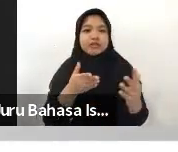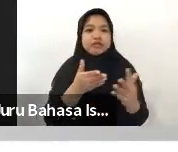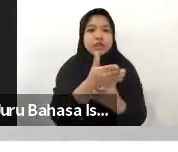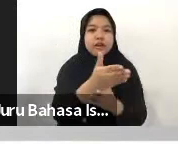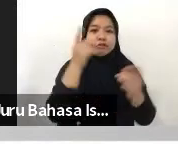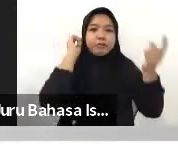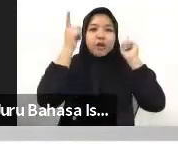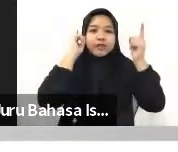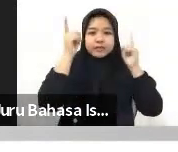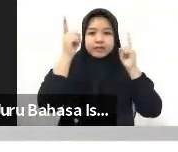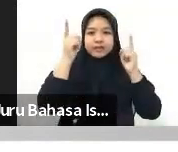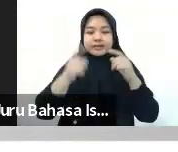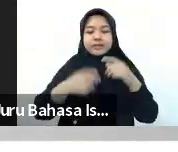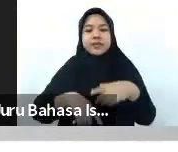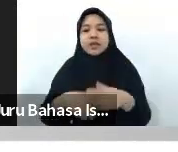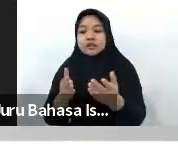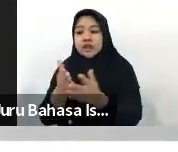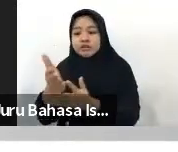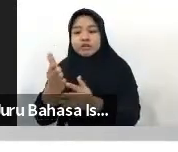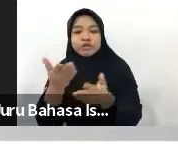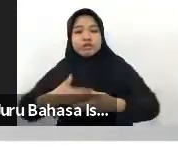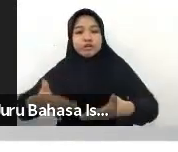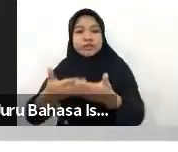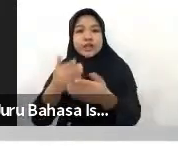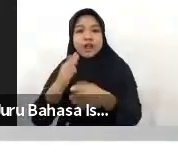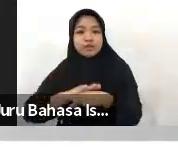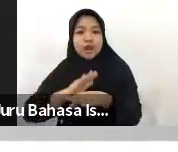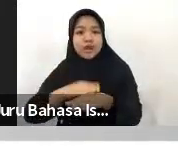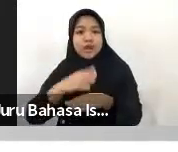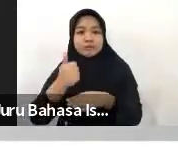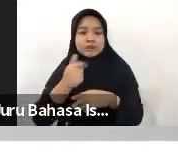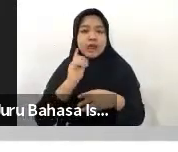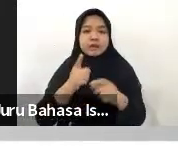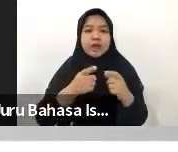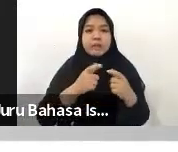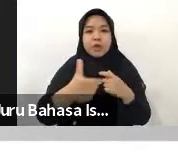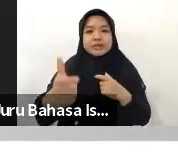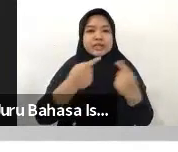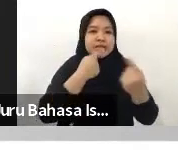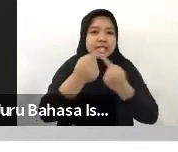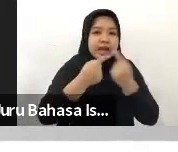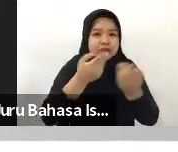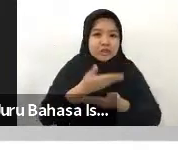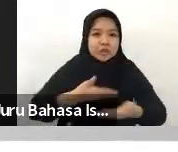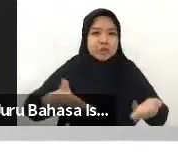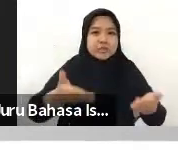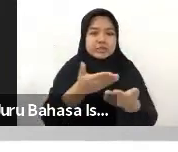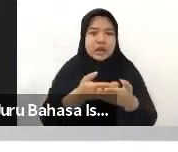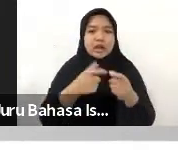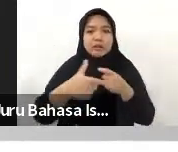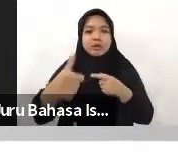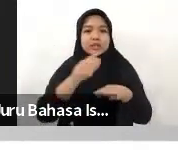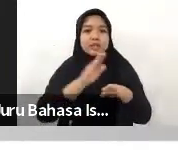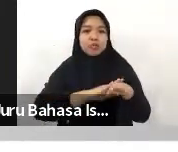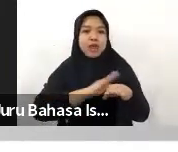jalur sosial budaya, ini tentu melalui proses-proses interaksi sosial, proses-proses